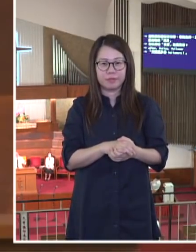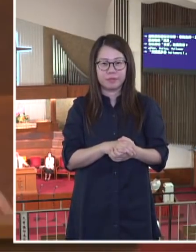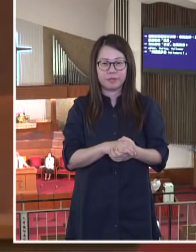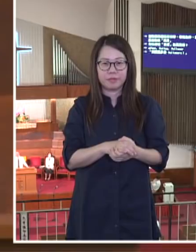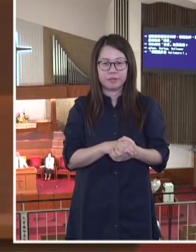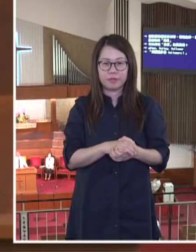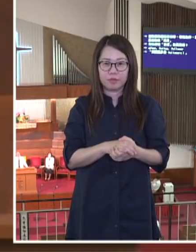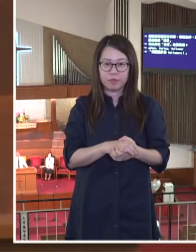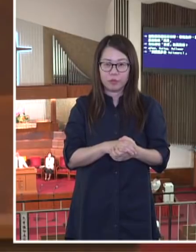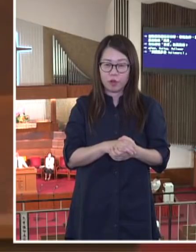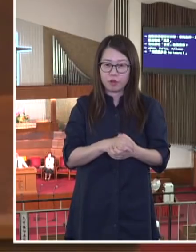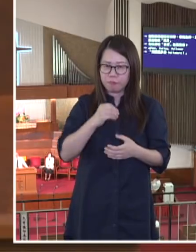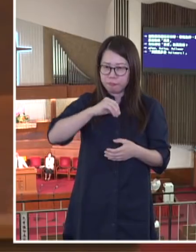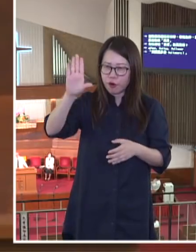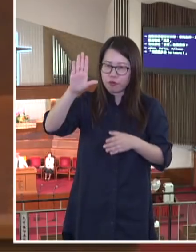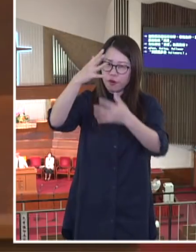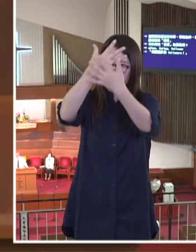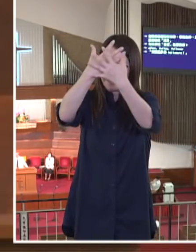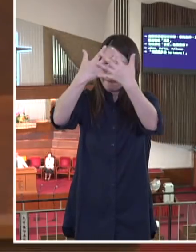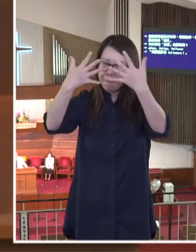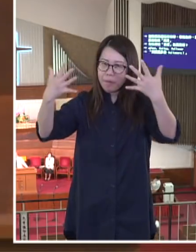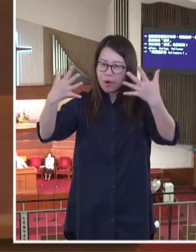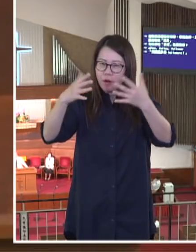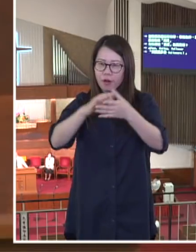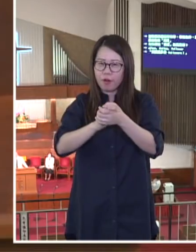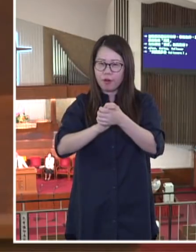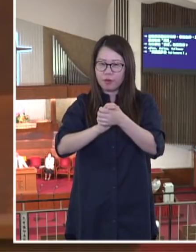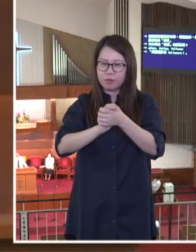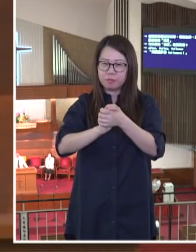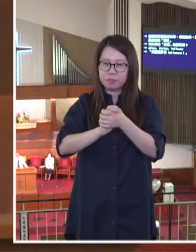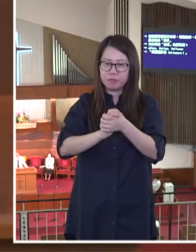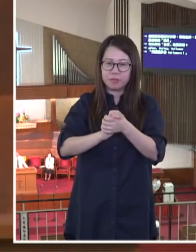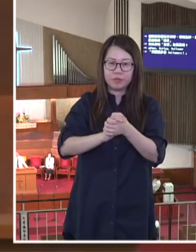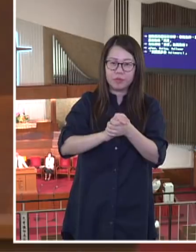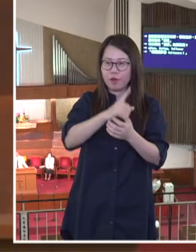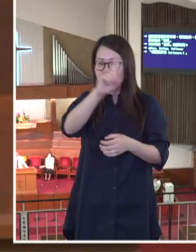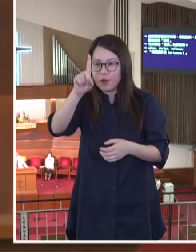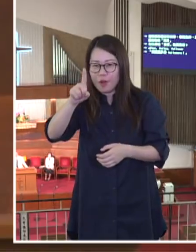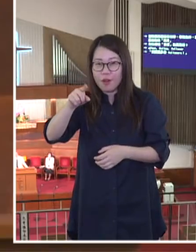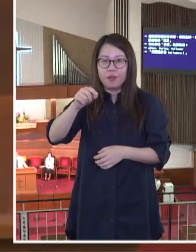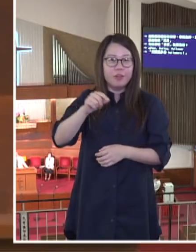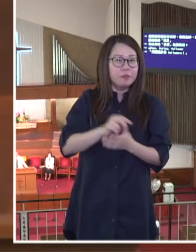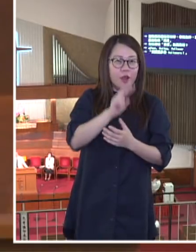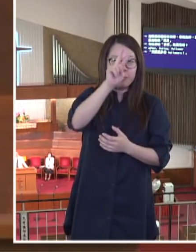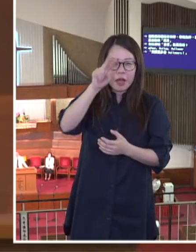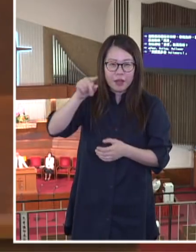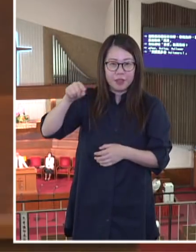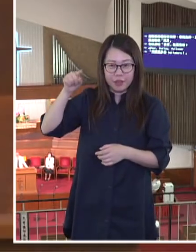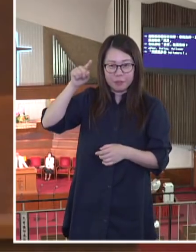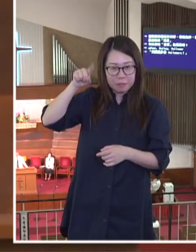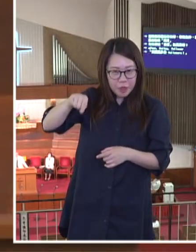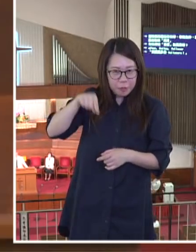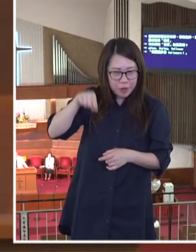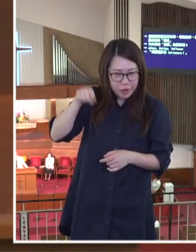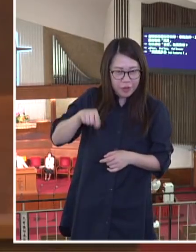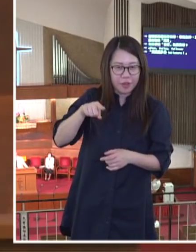片或者擺啲咩嘢喺網絡上高咧，計你嘅點擊率嚇，點擊率都唔係一個即係需要嘅數字啊，可能就要計下